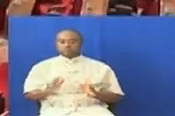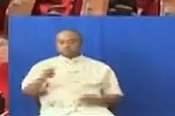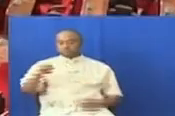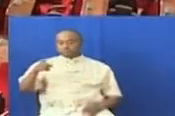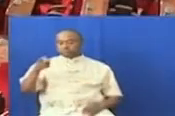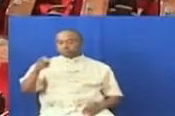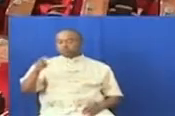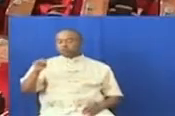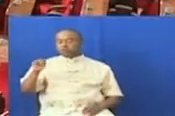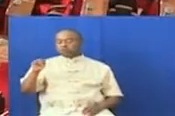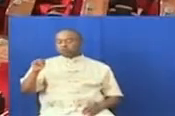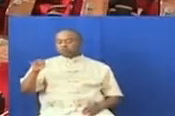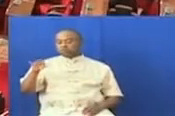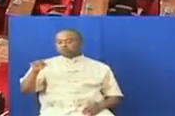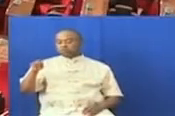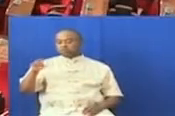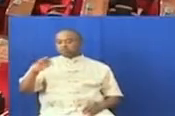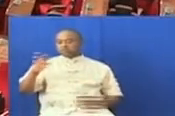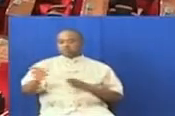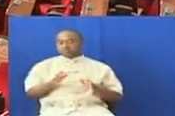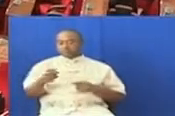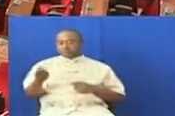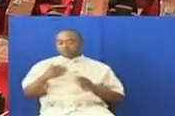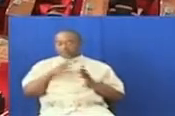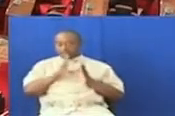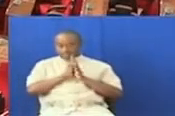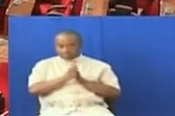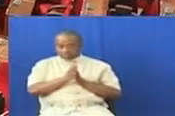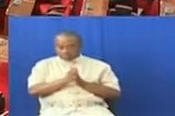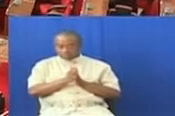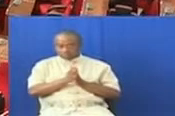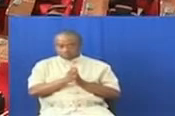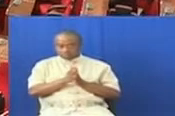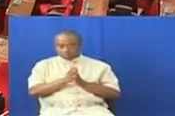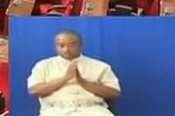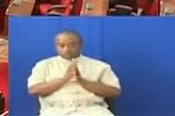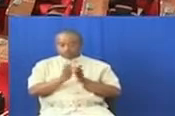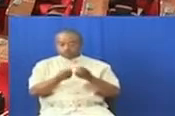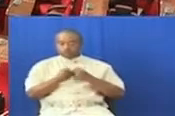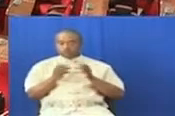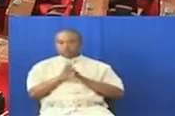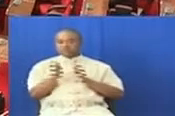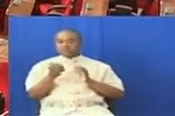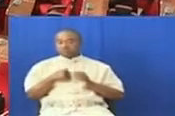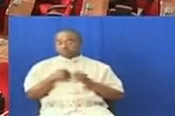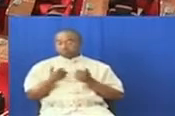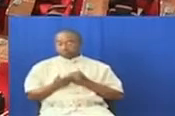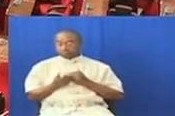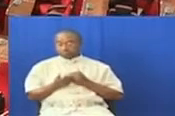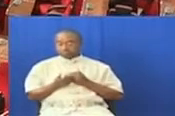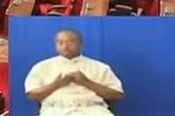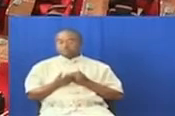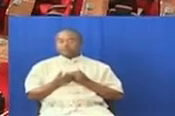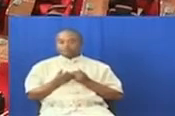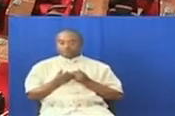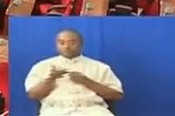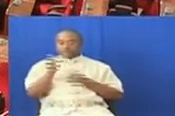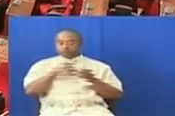Mheshimiwa Naibu Speaker. Na kushukuru kwa kunipa nafasi jioni hii kuongea kuchangia taarifa ya